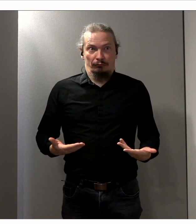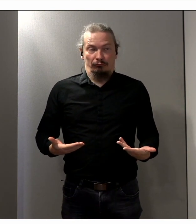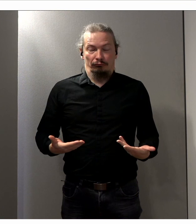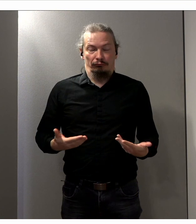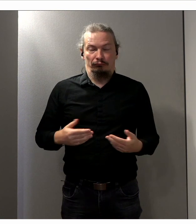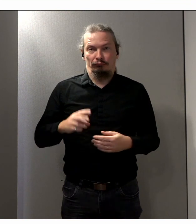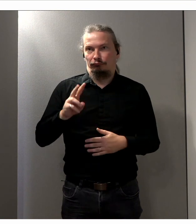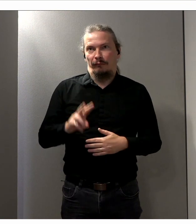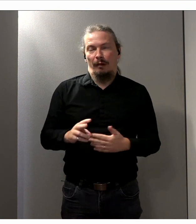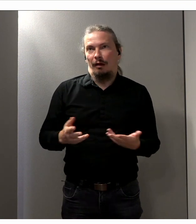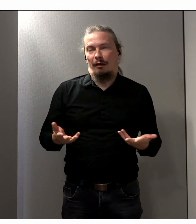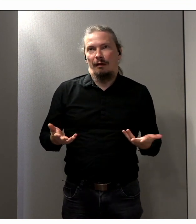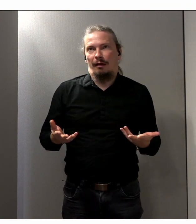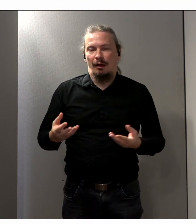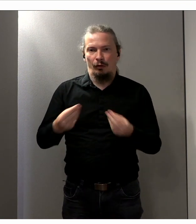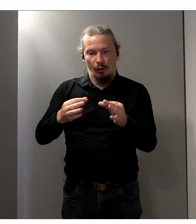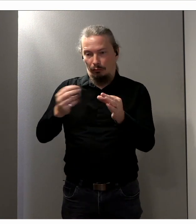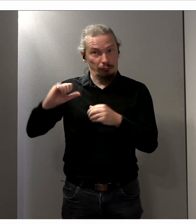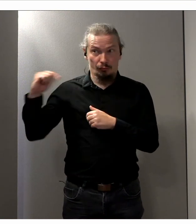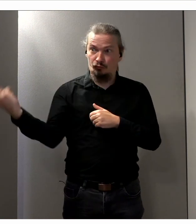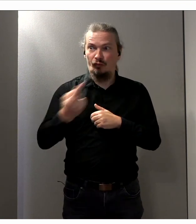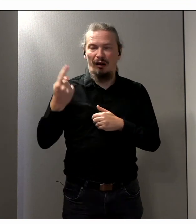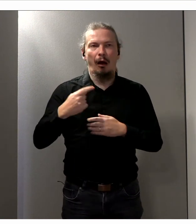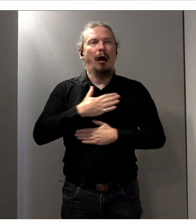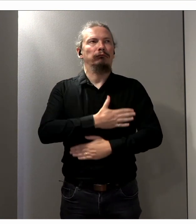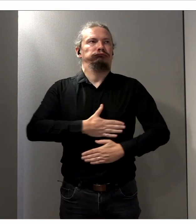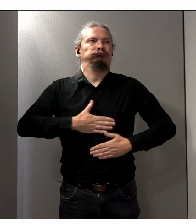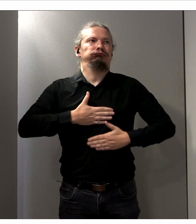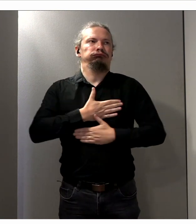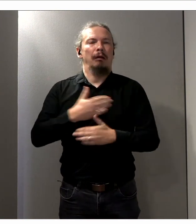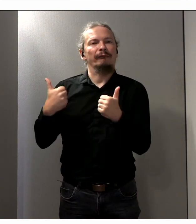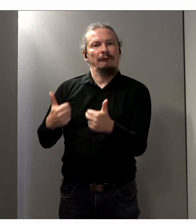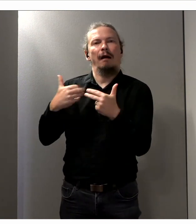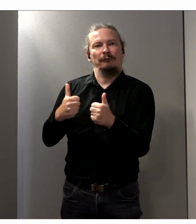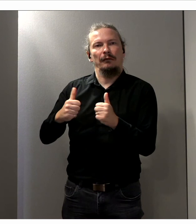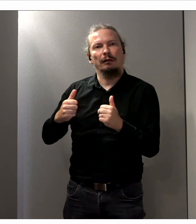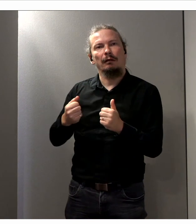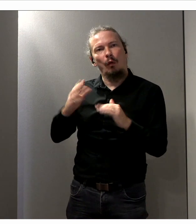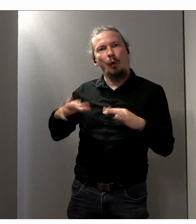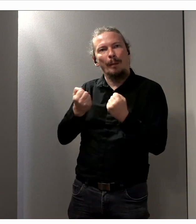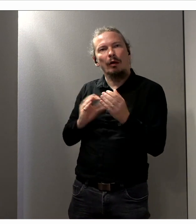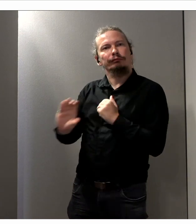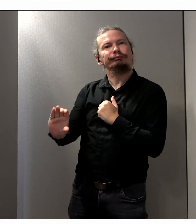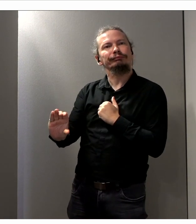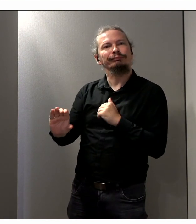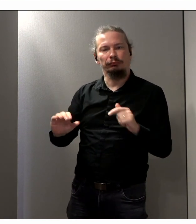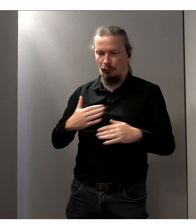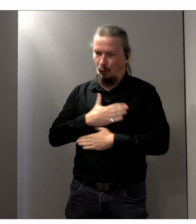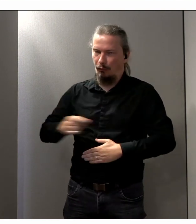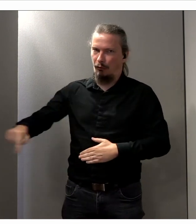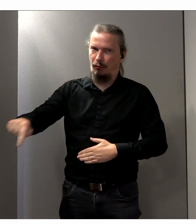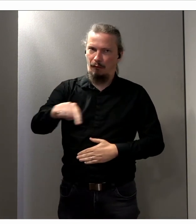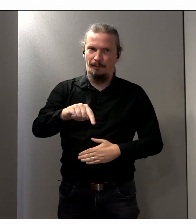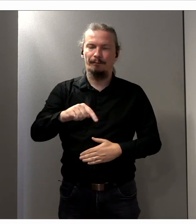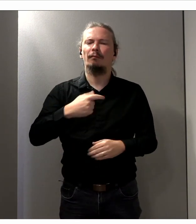sont véritablement satisfaits de ce mécénat de compétences. Et cette année, nous